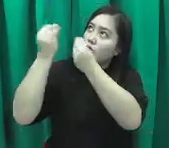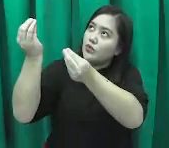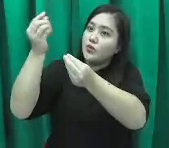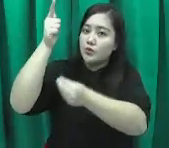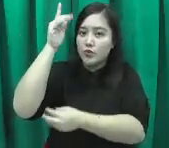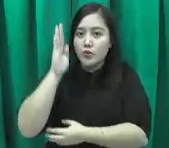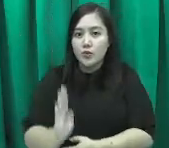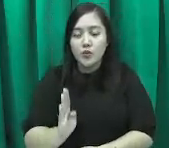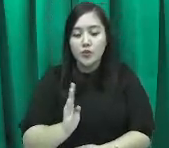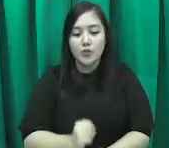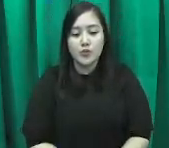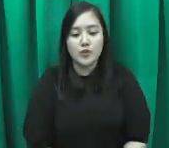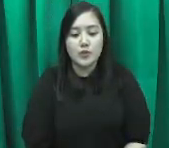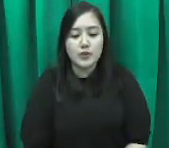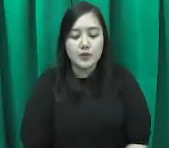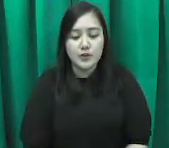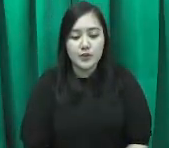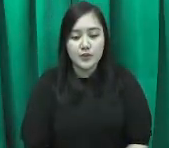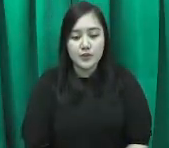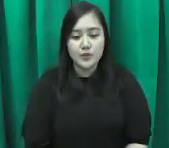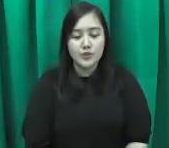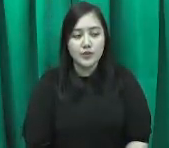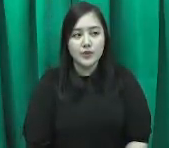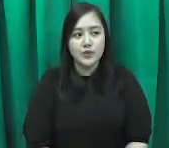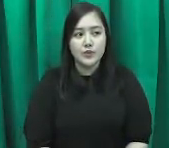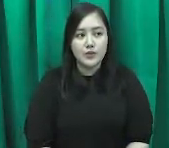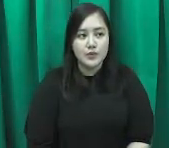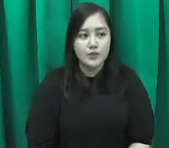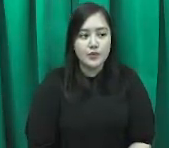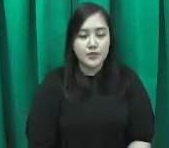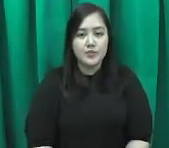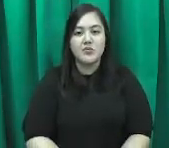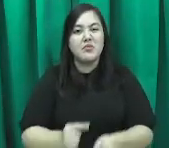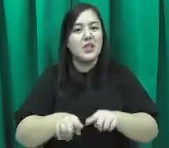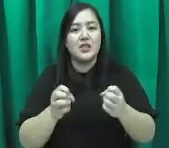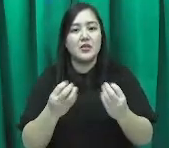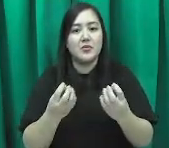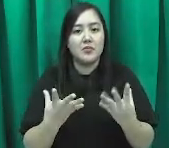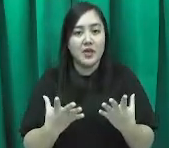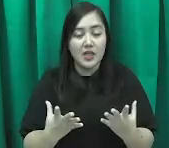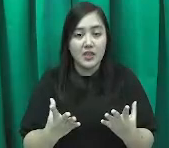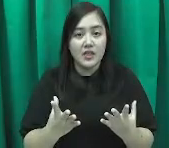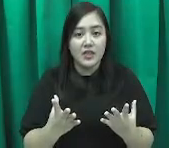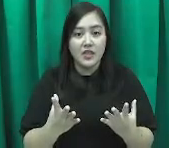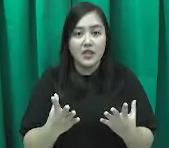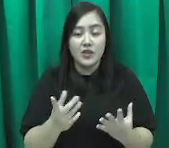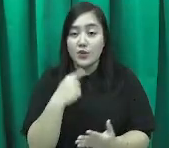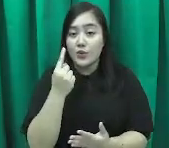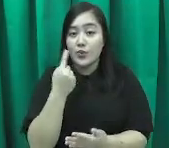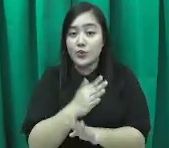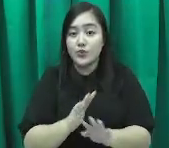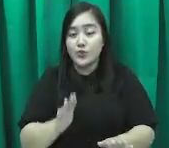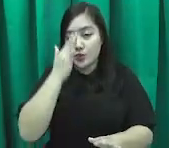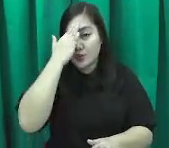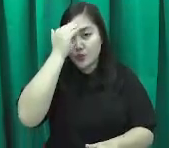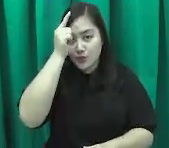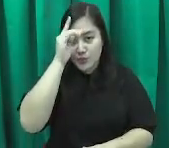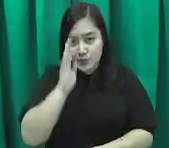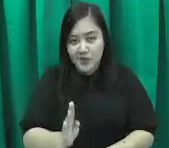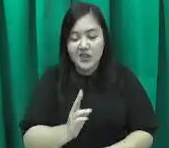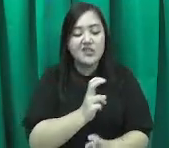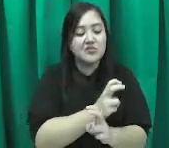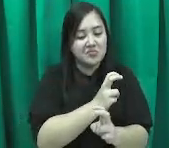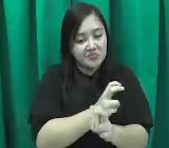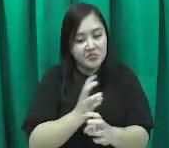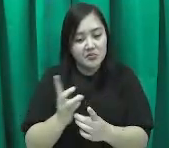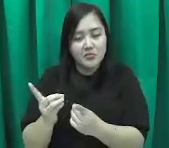napakadaling gawin. Pero yun nga, yes. sa nakararami, sa hindi nakakakilala, sa kung sino ba talaga ang Diyos, at ano